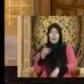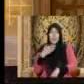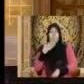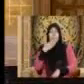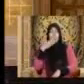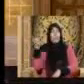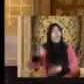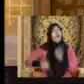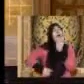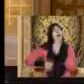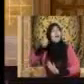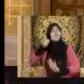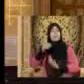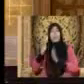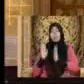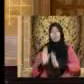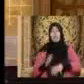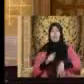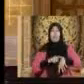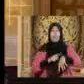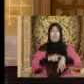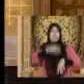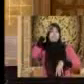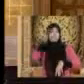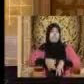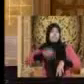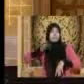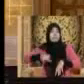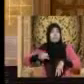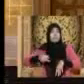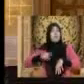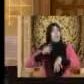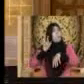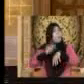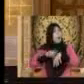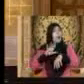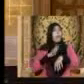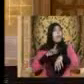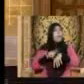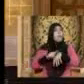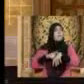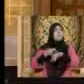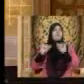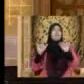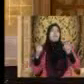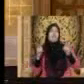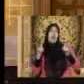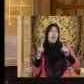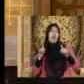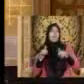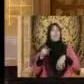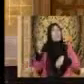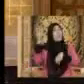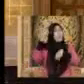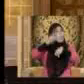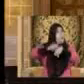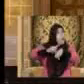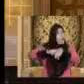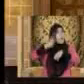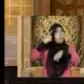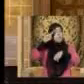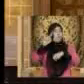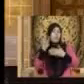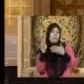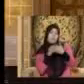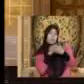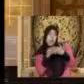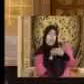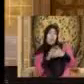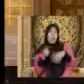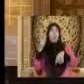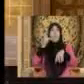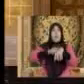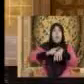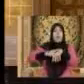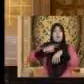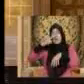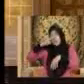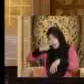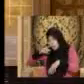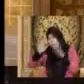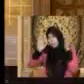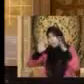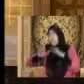أوقاتهم، ما يسالش عندهم وقت للعب، عندهم وقت للمطالعة، وقت للعبادة. شوف اليوم نسمع